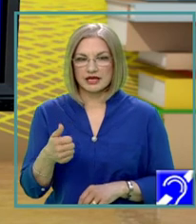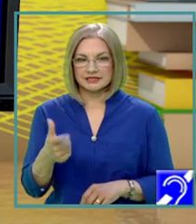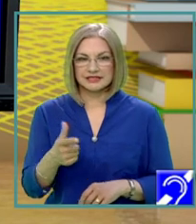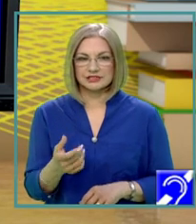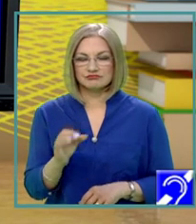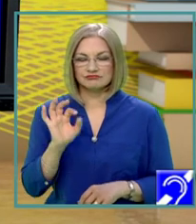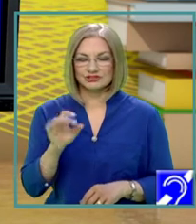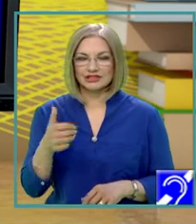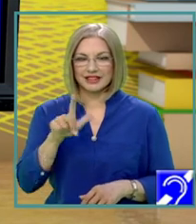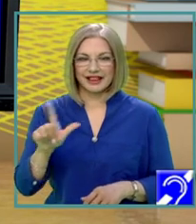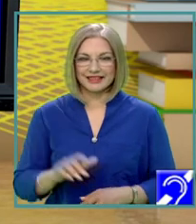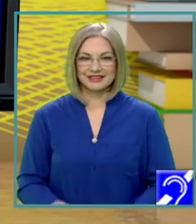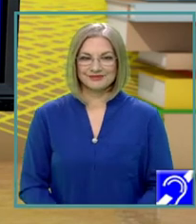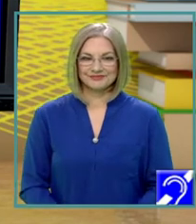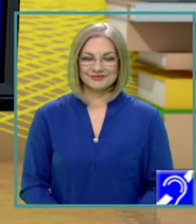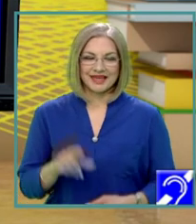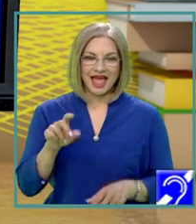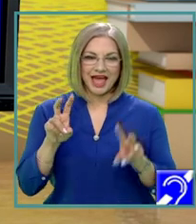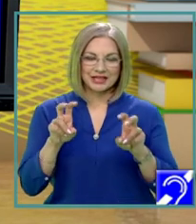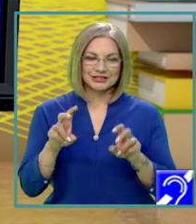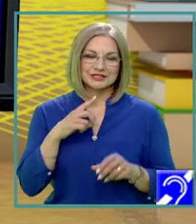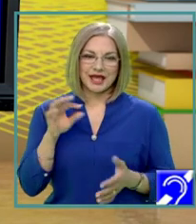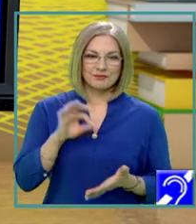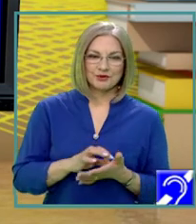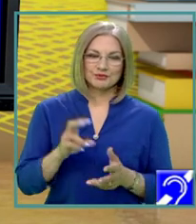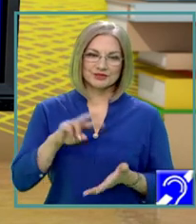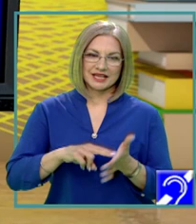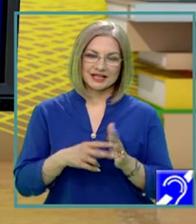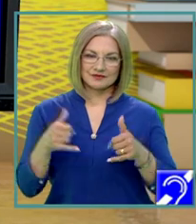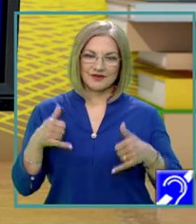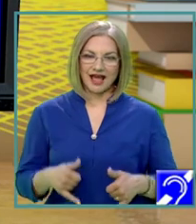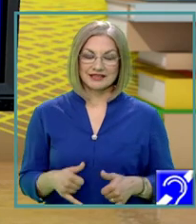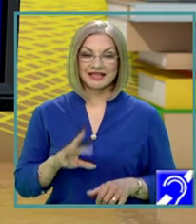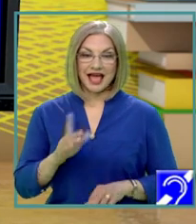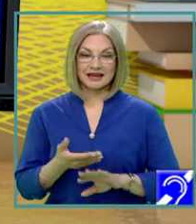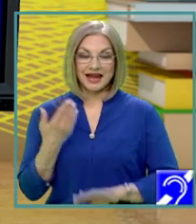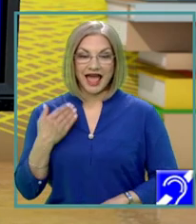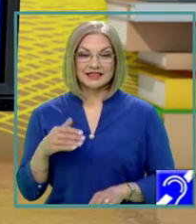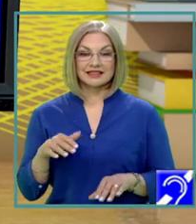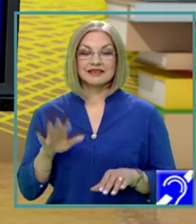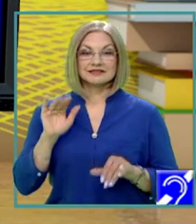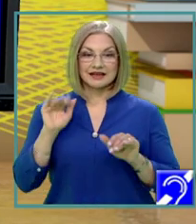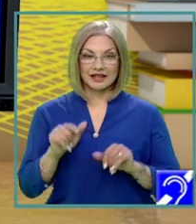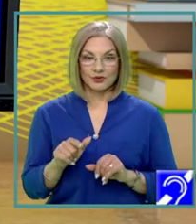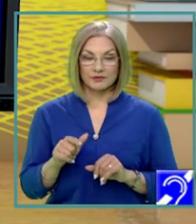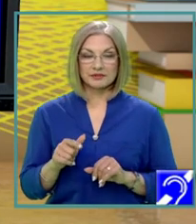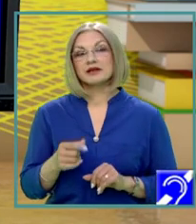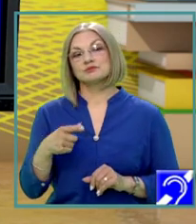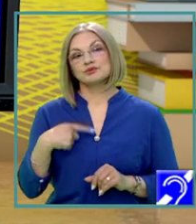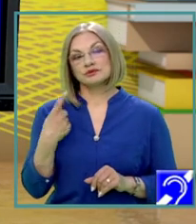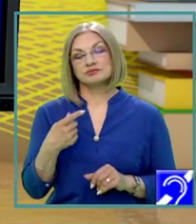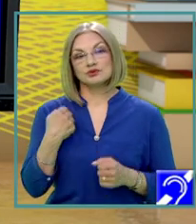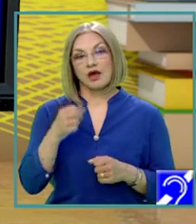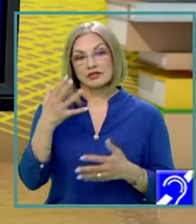pe care le am propus să le rezolvăm astăzi înainte de a ne lua rămas bun vreau să vă reamintesc faptul că toate subiectele sunt